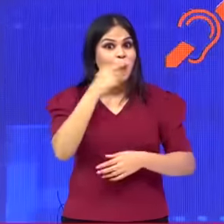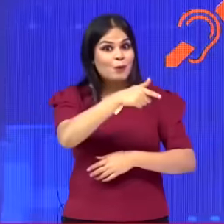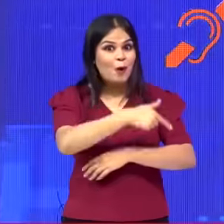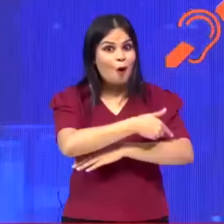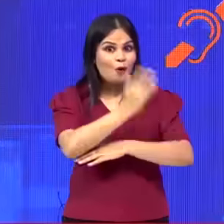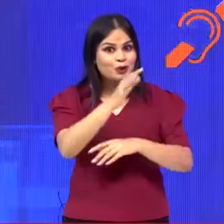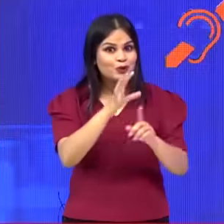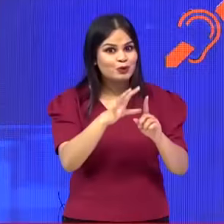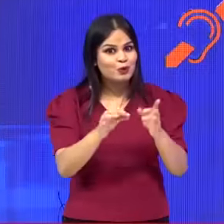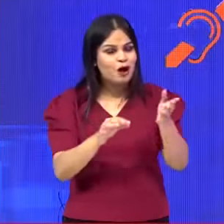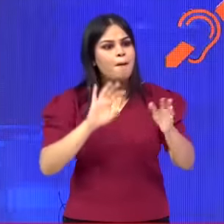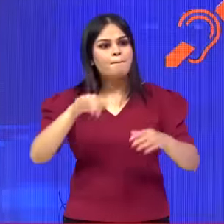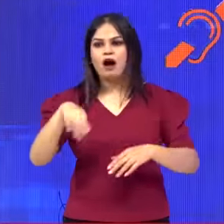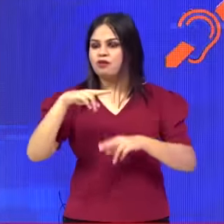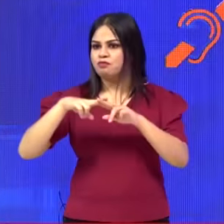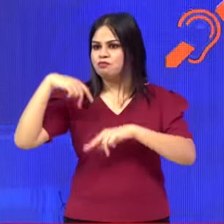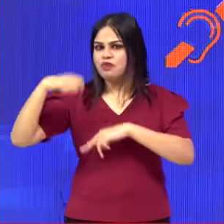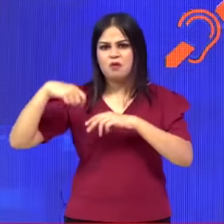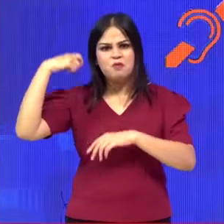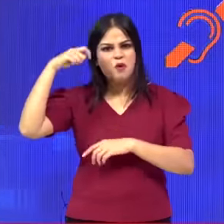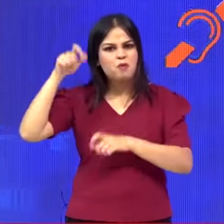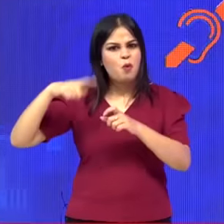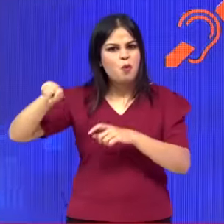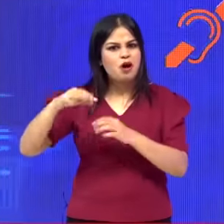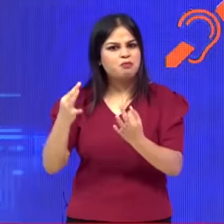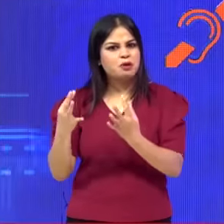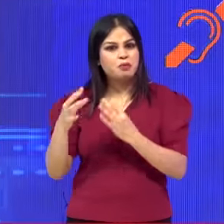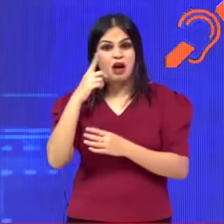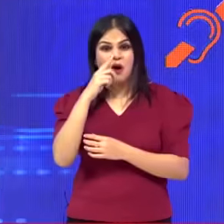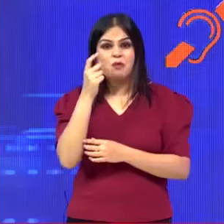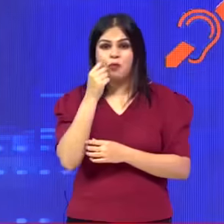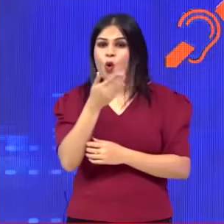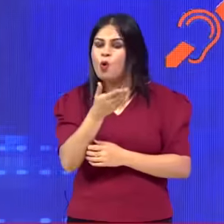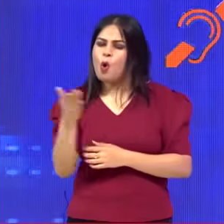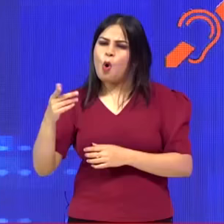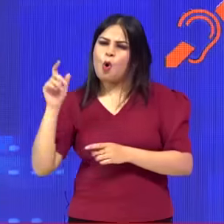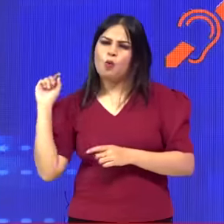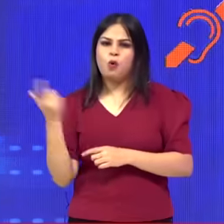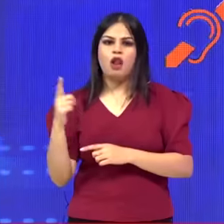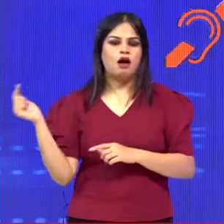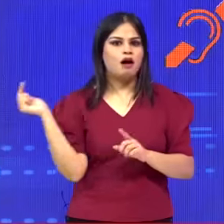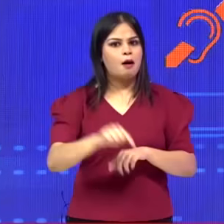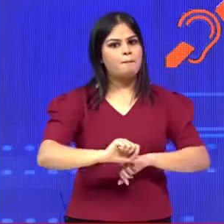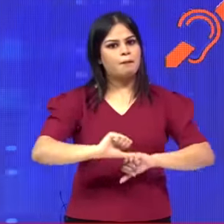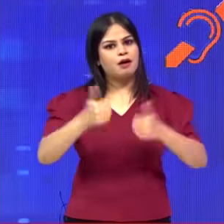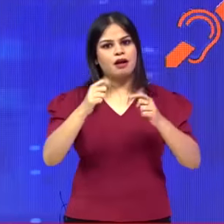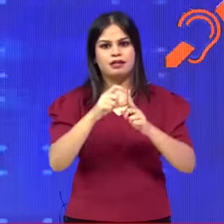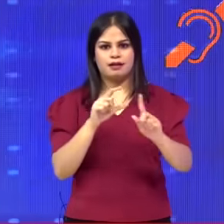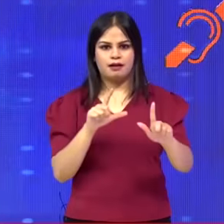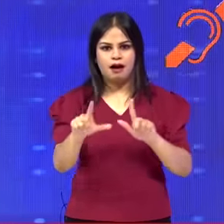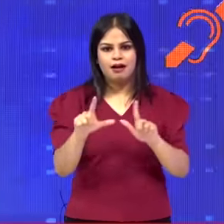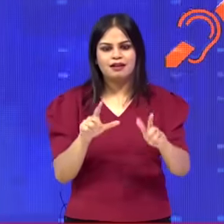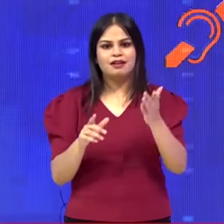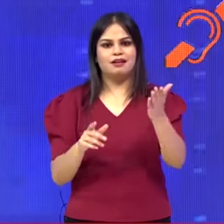आप जब करोगे तो इंडस्ट्री का हर एक आदमी होगा वहाँ पर. और एक डायरेक्टर,